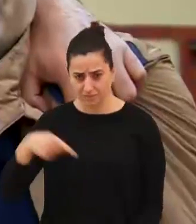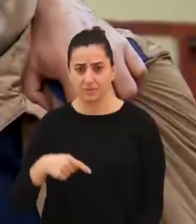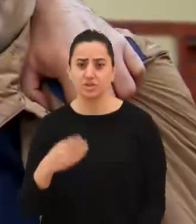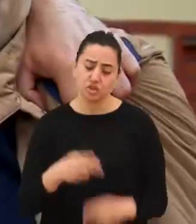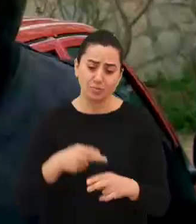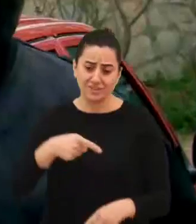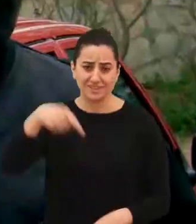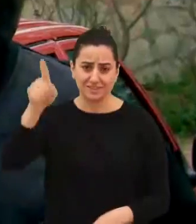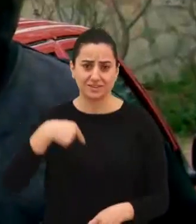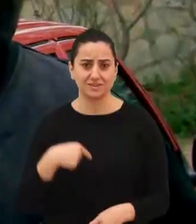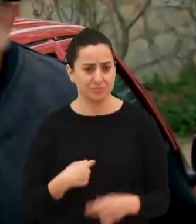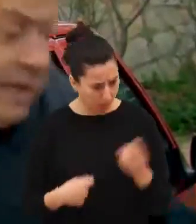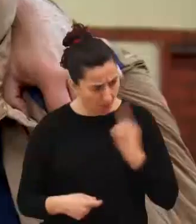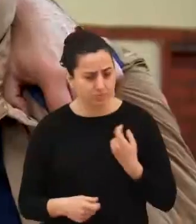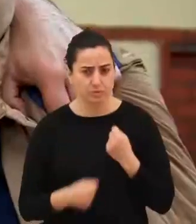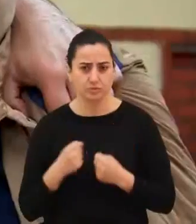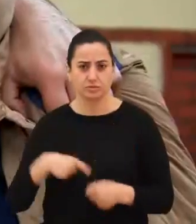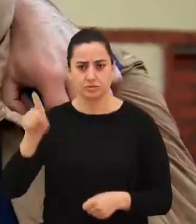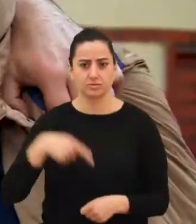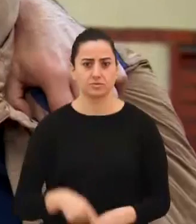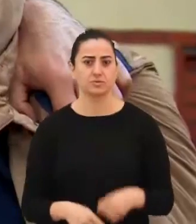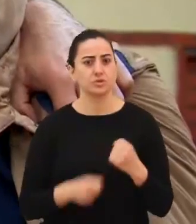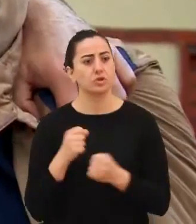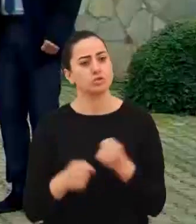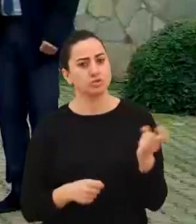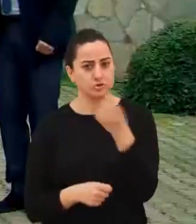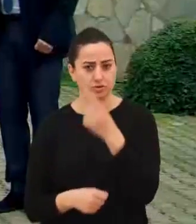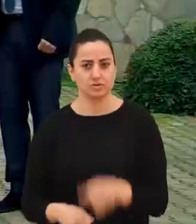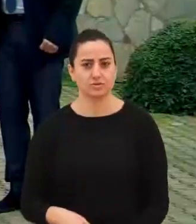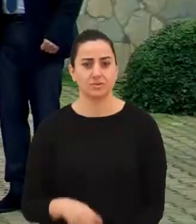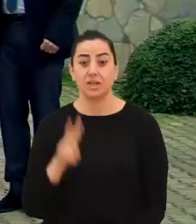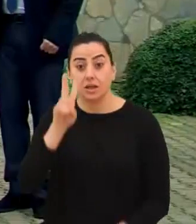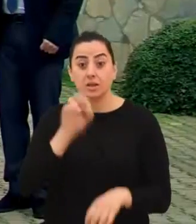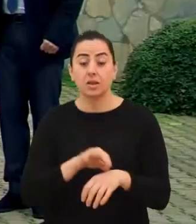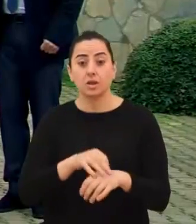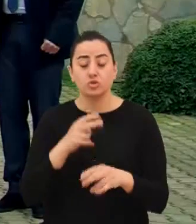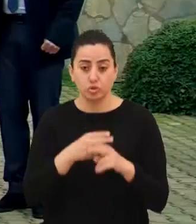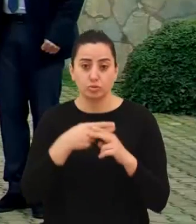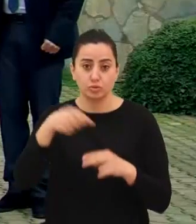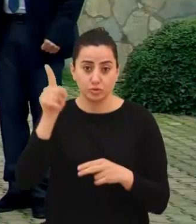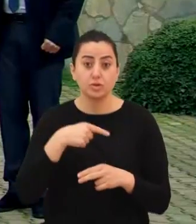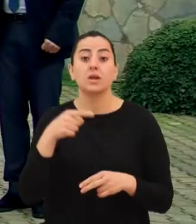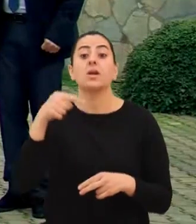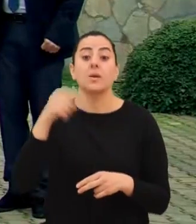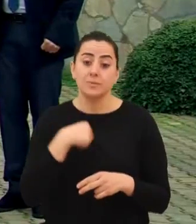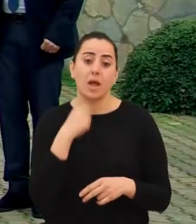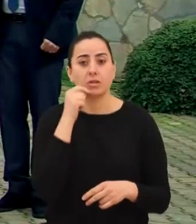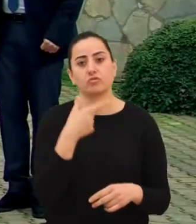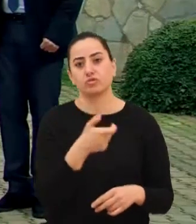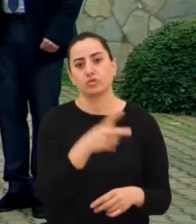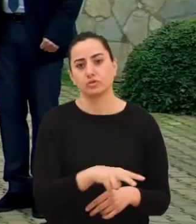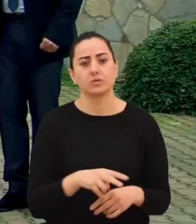getir, çabuk gel. Hemen, emriniz. Koş Şükrü, koş Şükrü. İki dakikam var. İki dakika içerisinde gelmezsen bu herifin kafasına